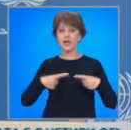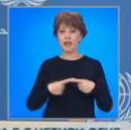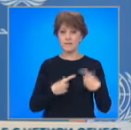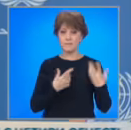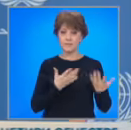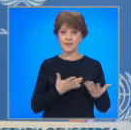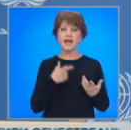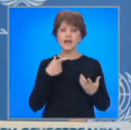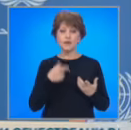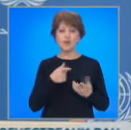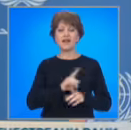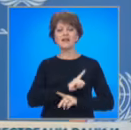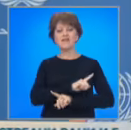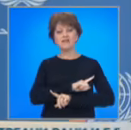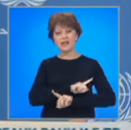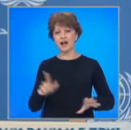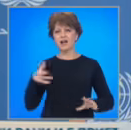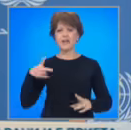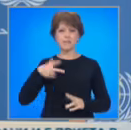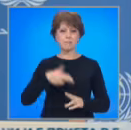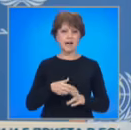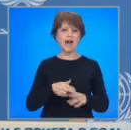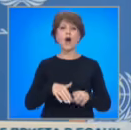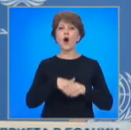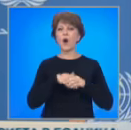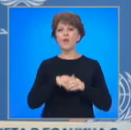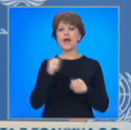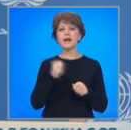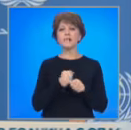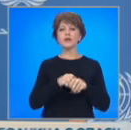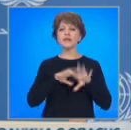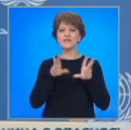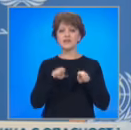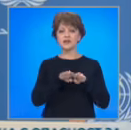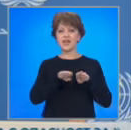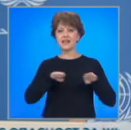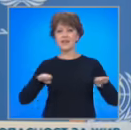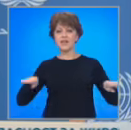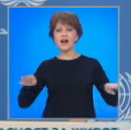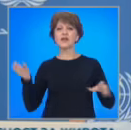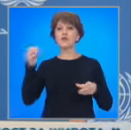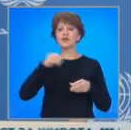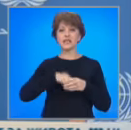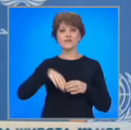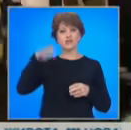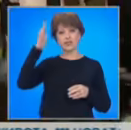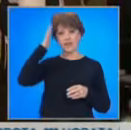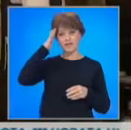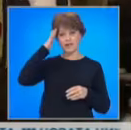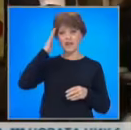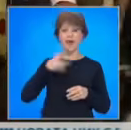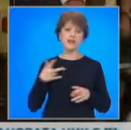растяща ескалация трябва незабавно да спре. ООН работи на всички нива с всички участващи страни за спешна деескалация на